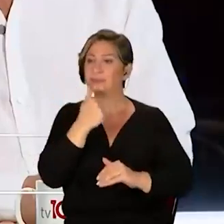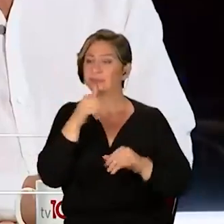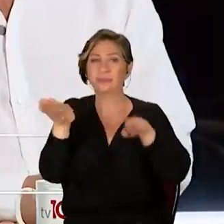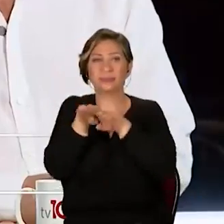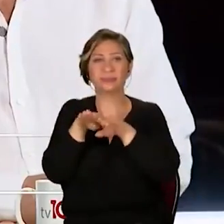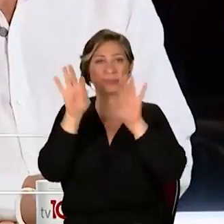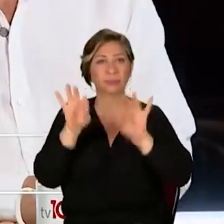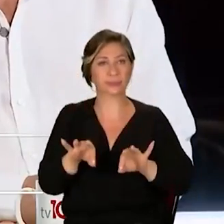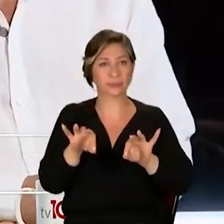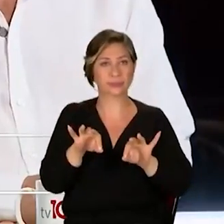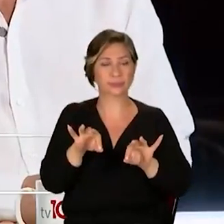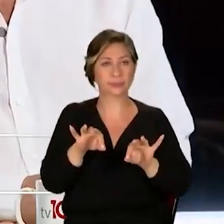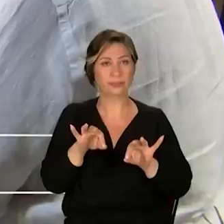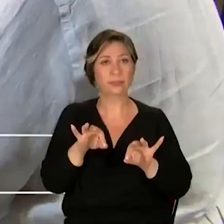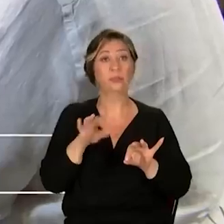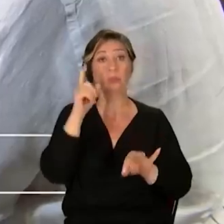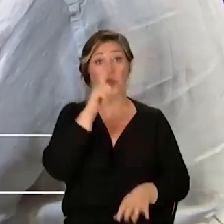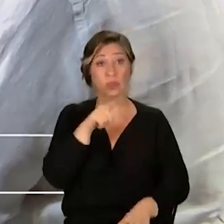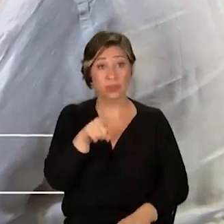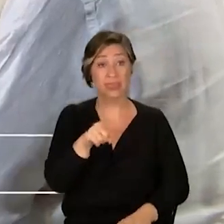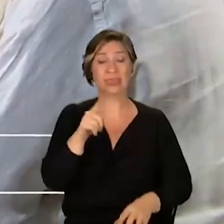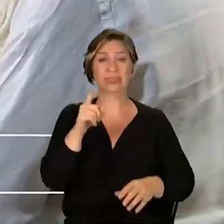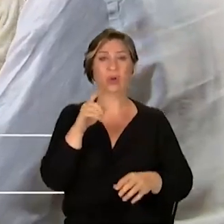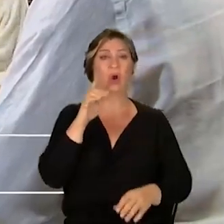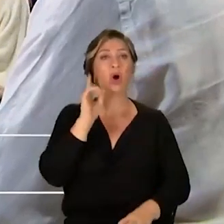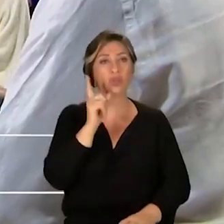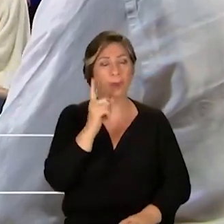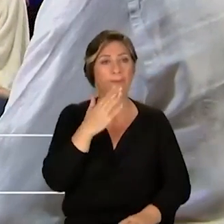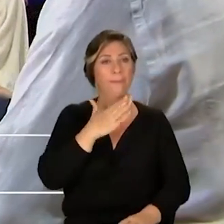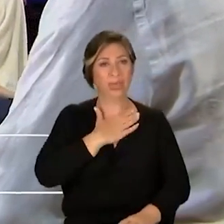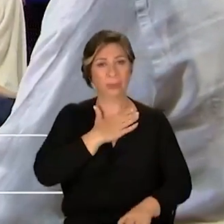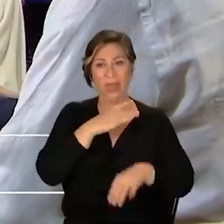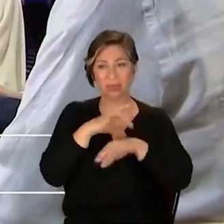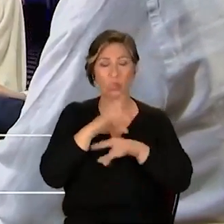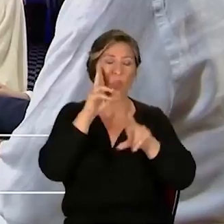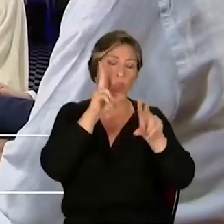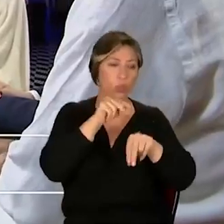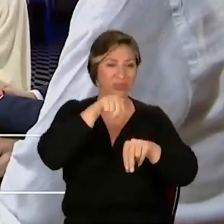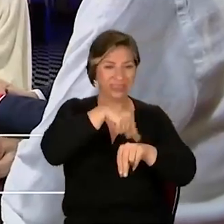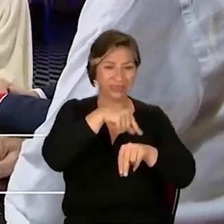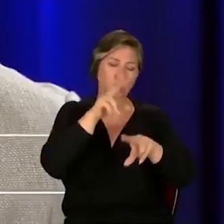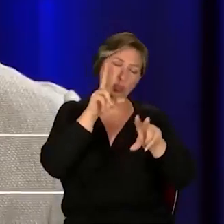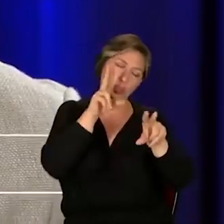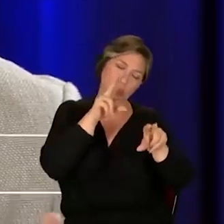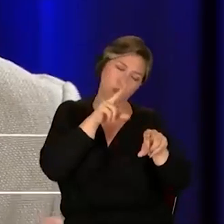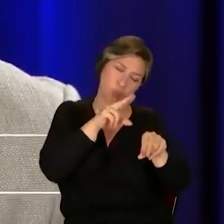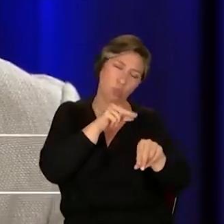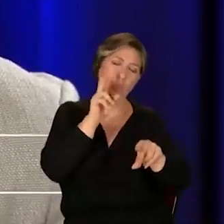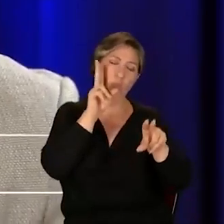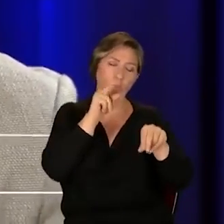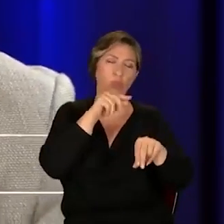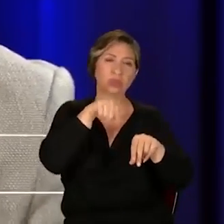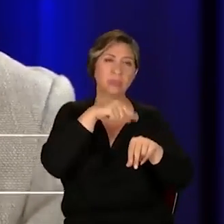oranı eşitlemeye başlıyor. Dolayısıyla genelde der ki hocam ben hastam uyku esnasında uyuyordu ve